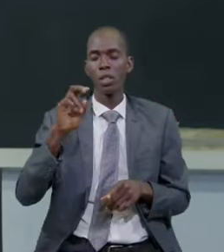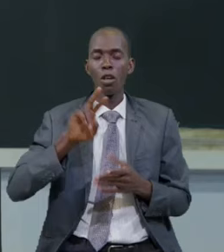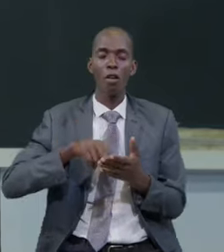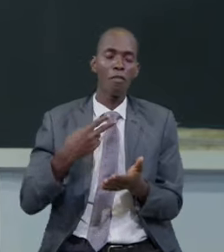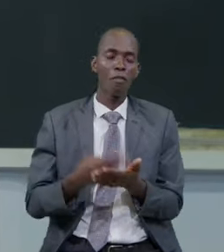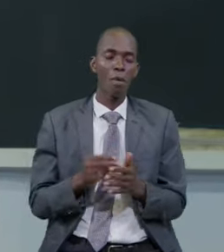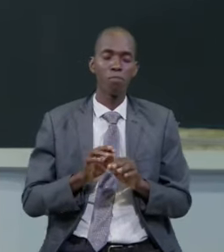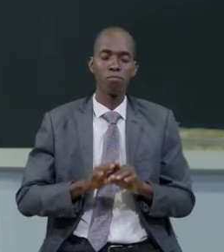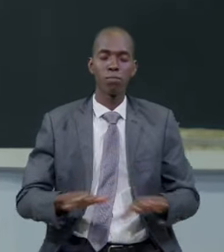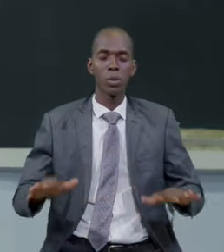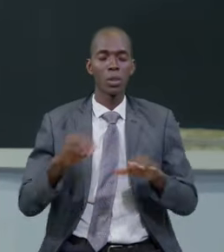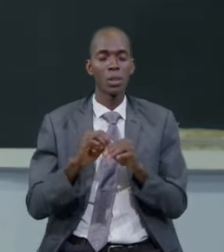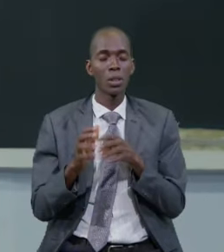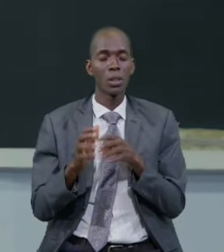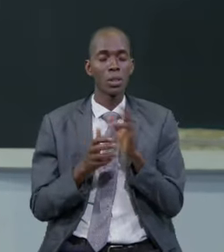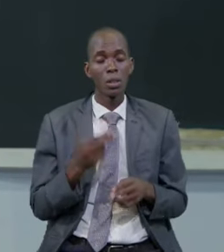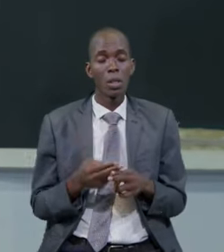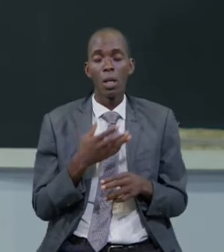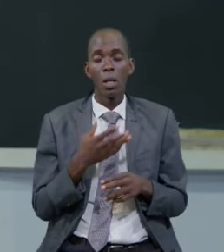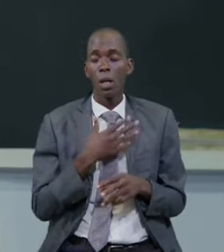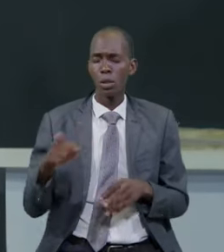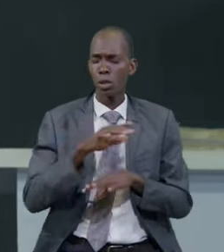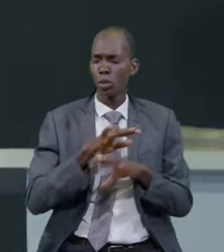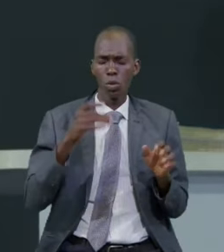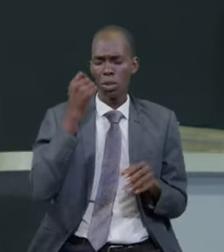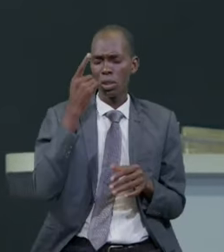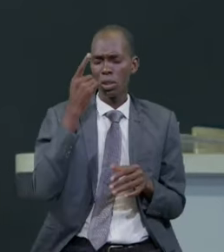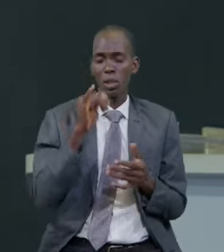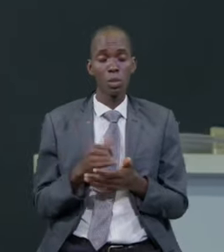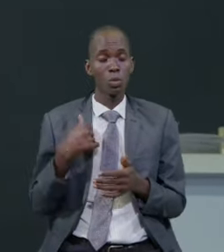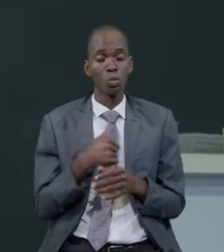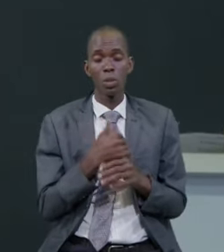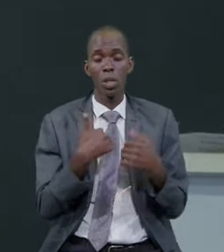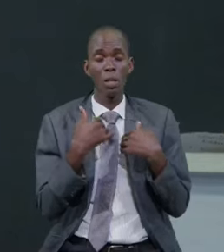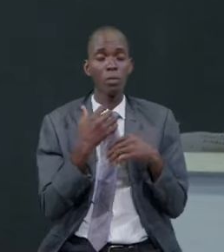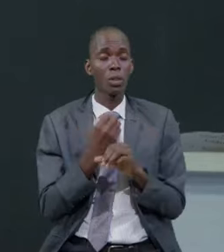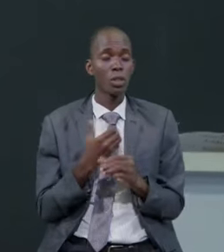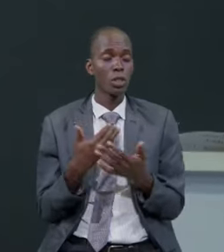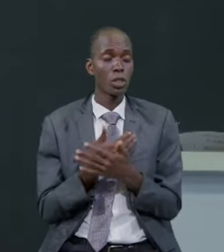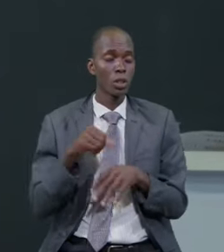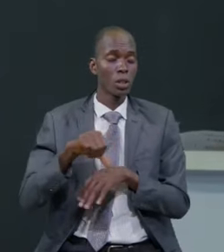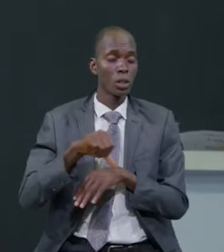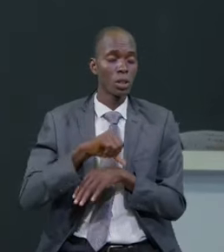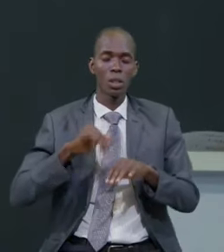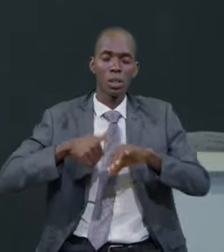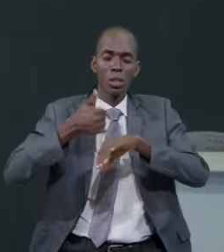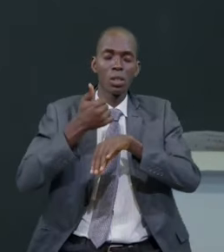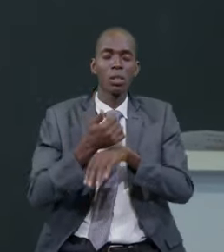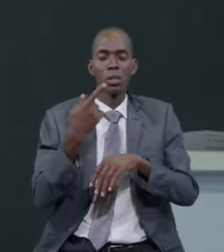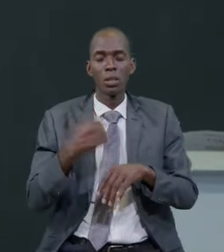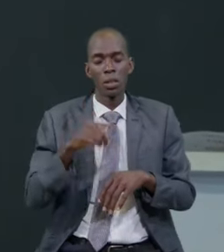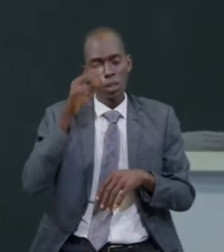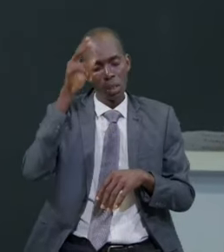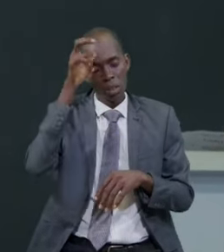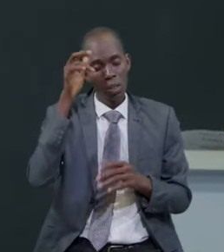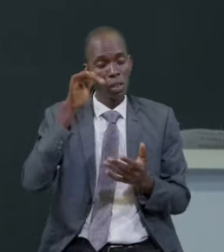Et s'ils ne comprennent pas que nous avons cette nouvelle onction, et ils placent encore leur Dagon, même sans que